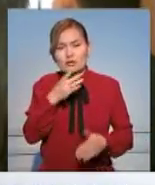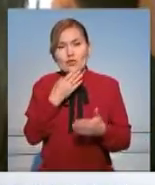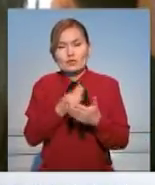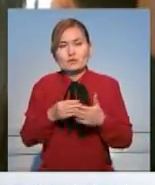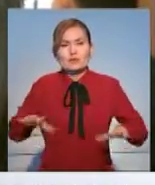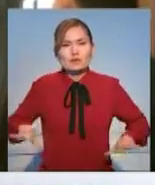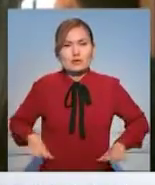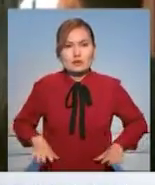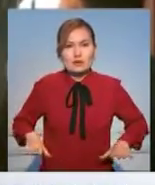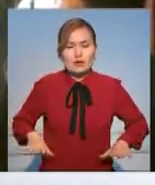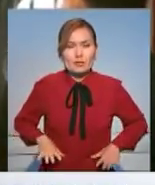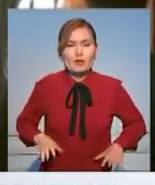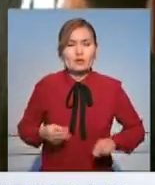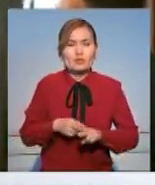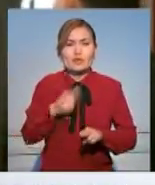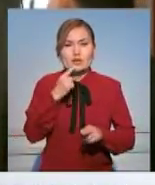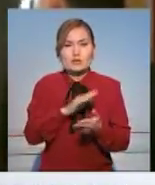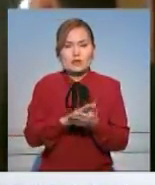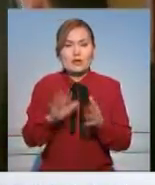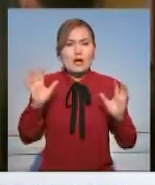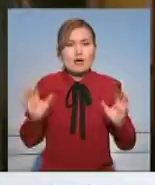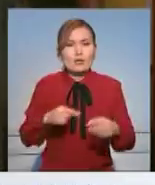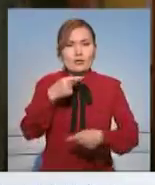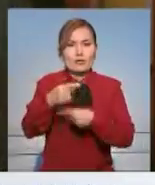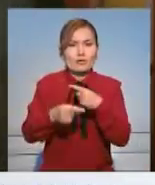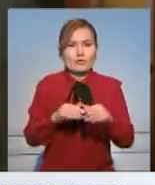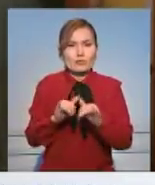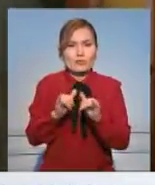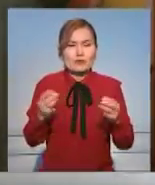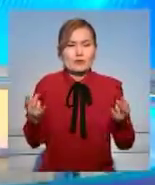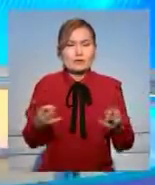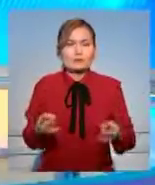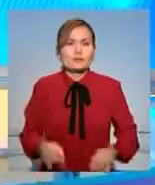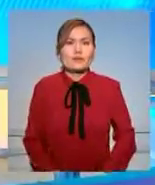жылқыларды сұрыптау үшін сіздерден біз тұқым кіргізуді ойлаймыз.